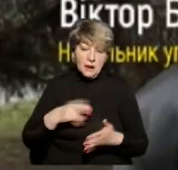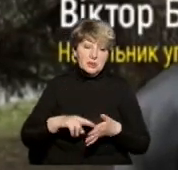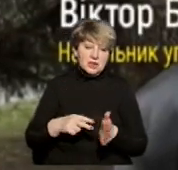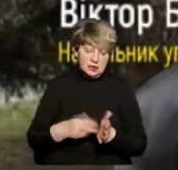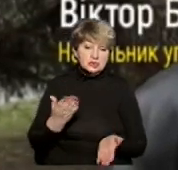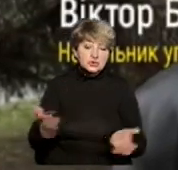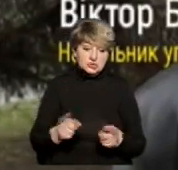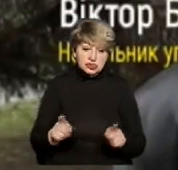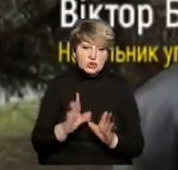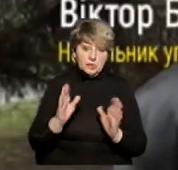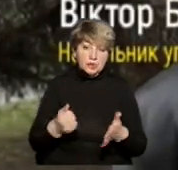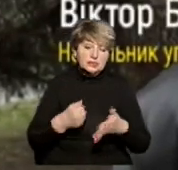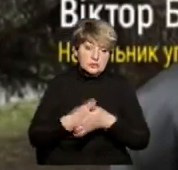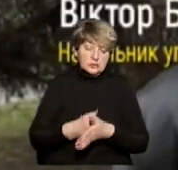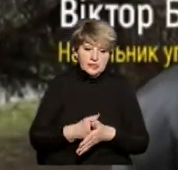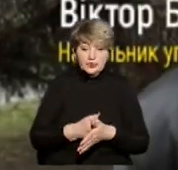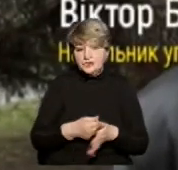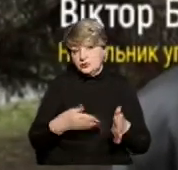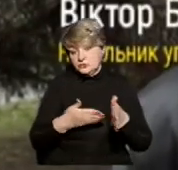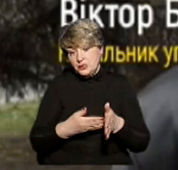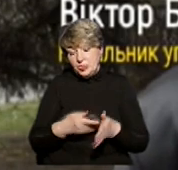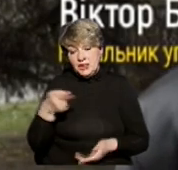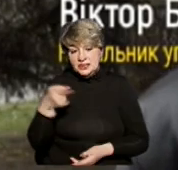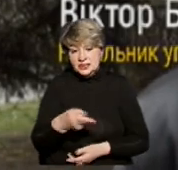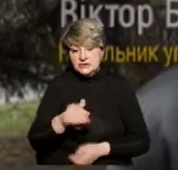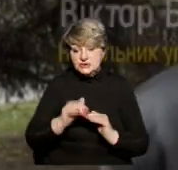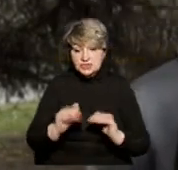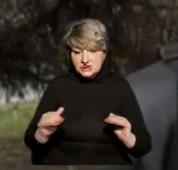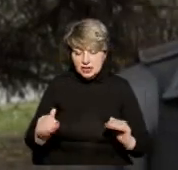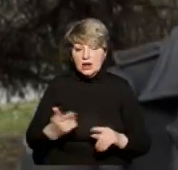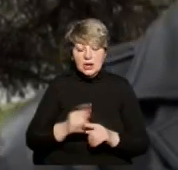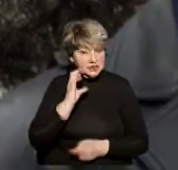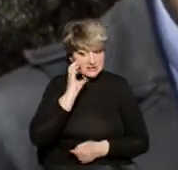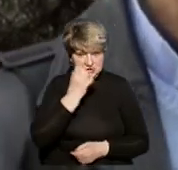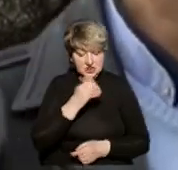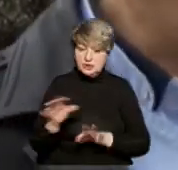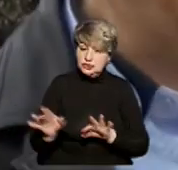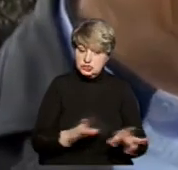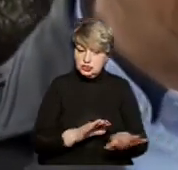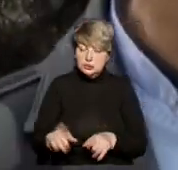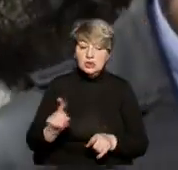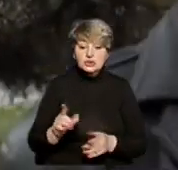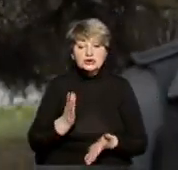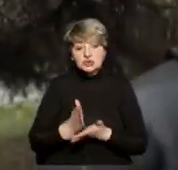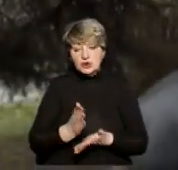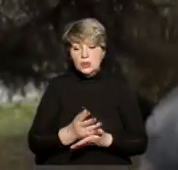1000. Тобто це дітки, я знаю, що по окремих школах вже такий процес досить суттєво йде, тому що вже сформовані великі школи і по 3, і по 4